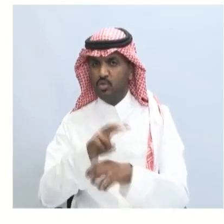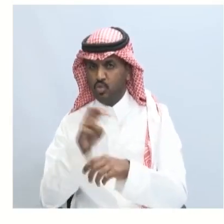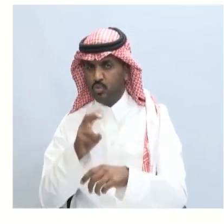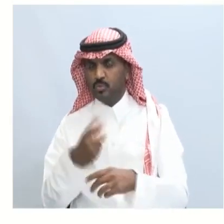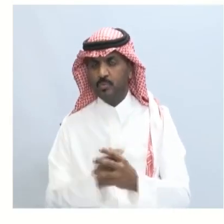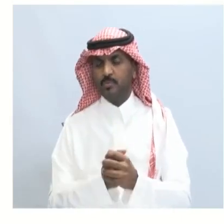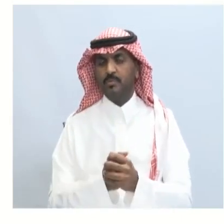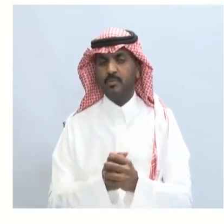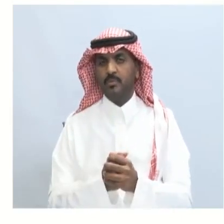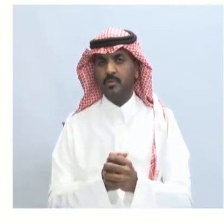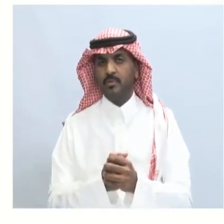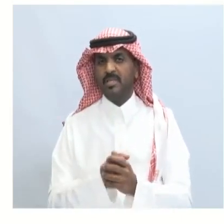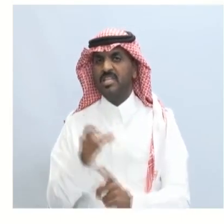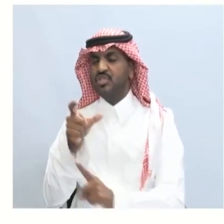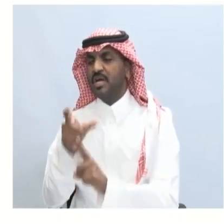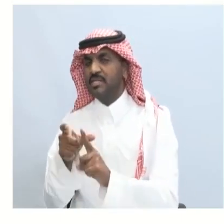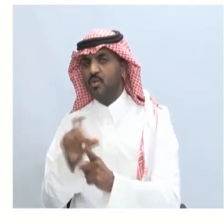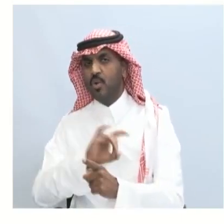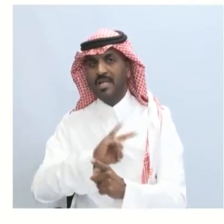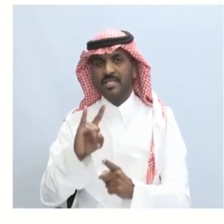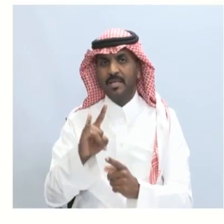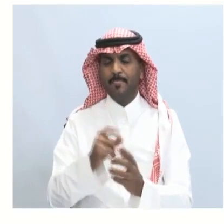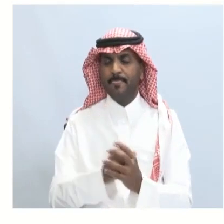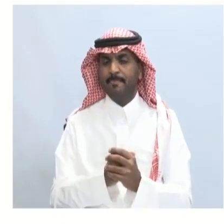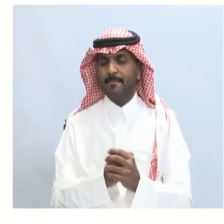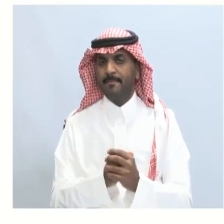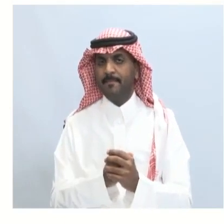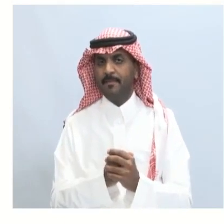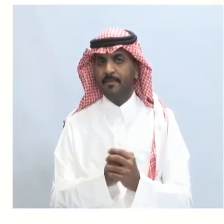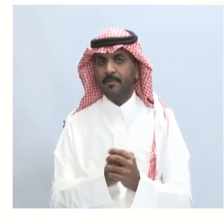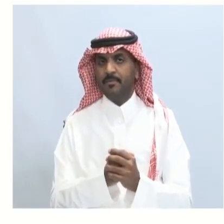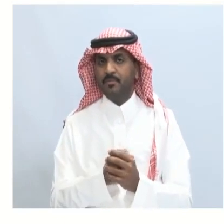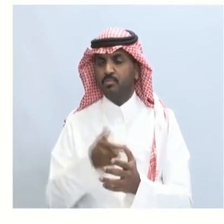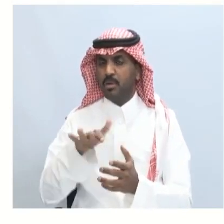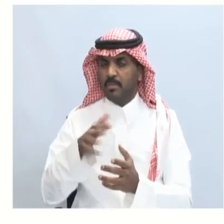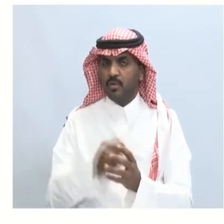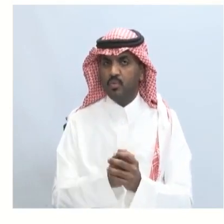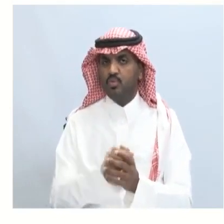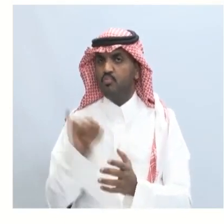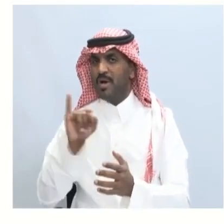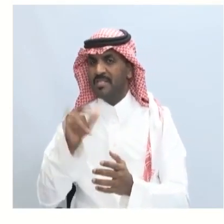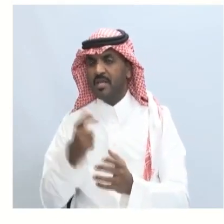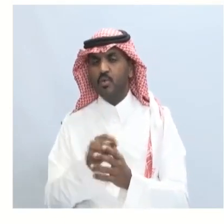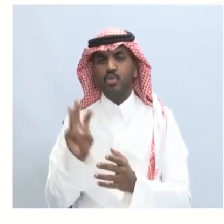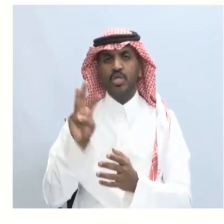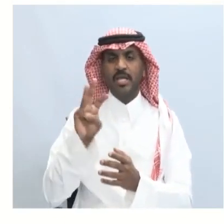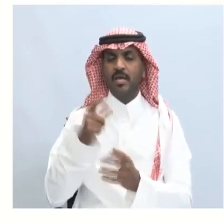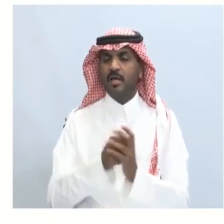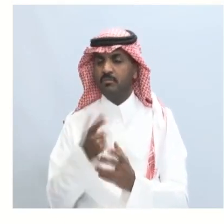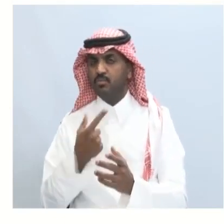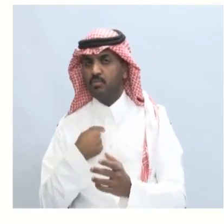ديون ول شخصه وليس ل ربما يكون عنده مؤسسه او شركه وانما